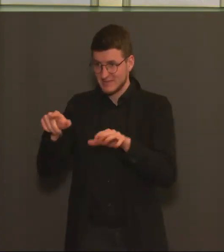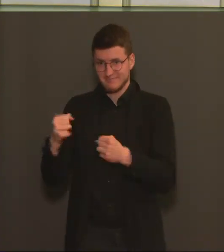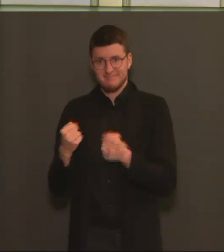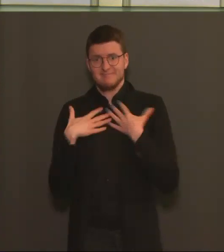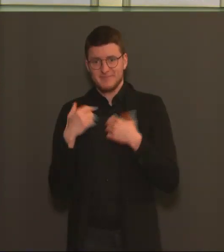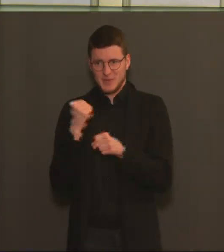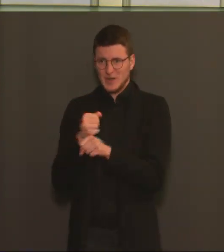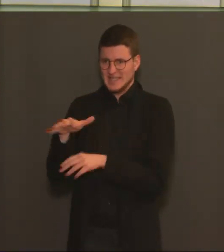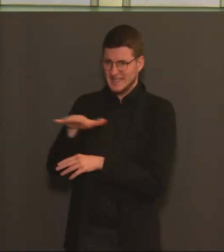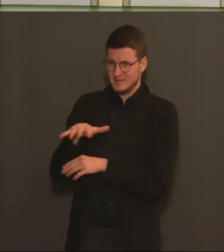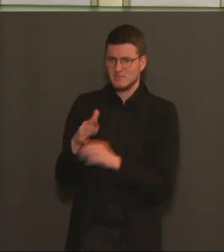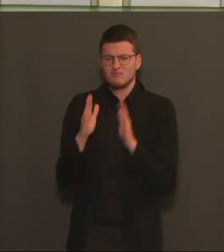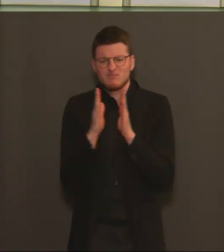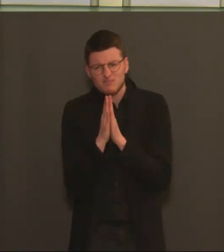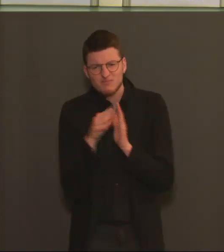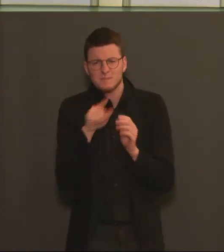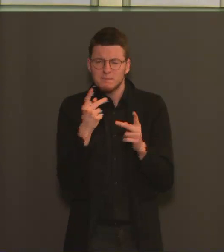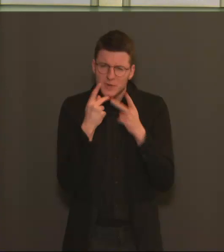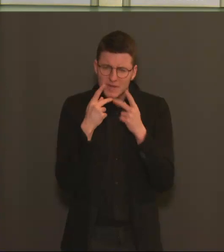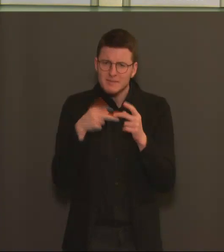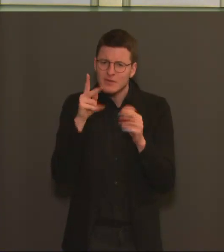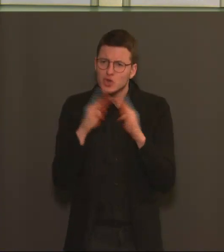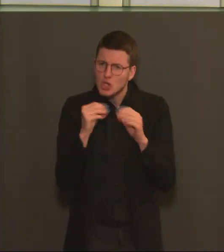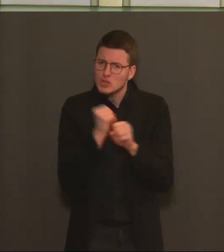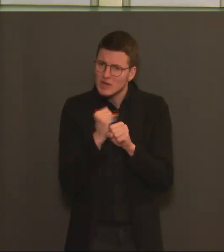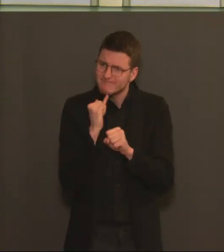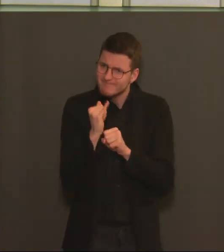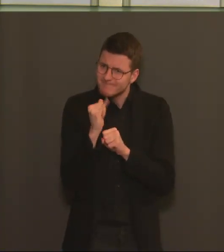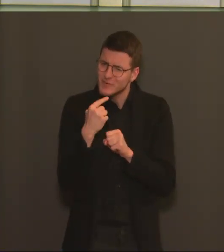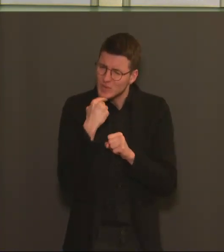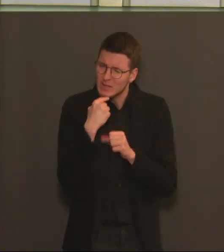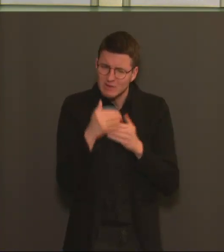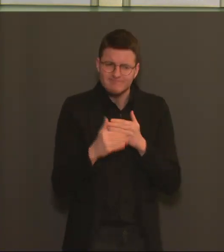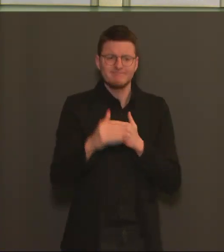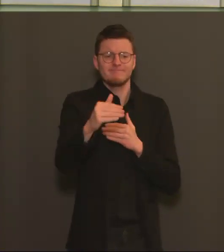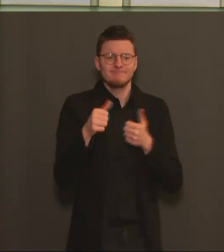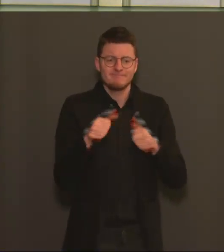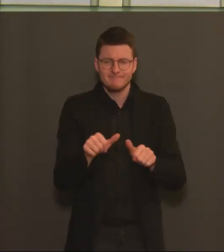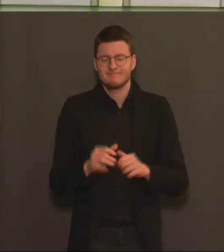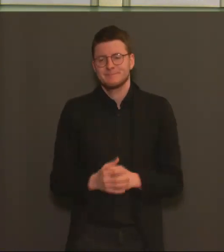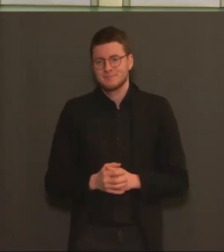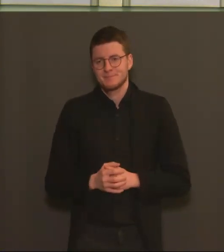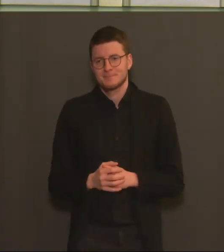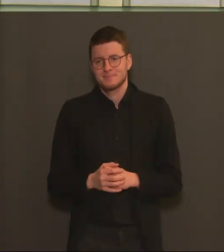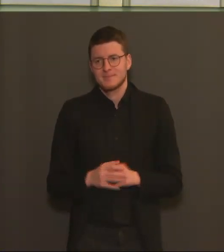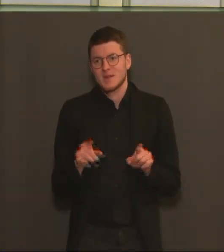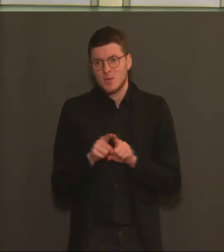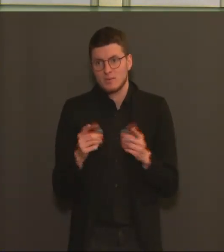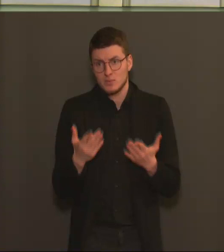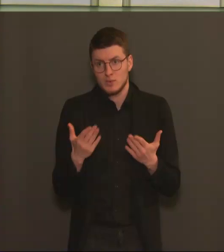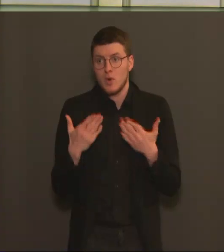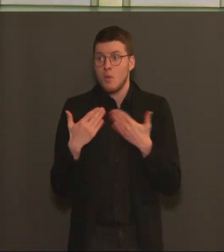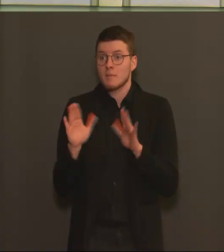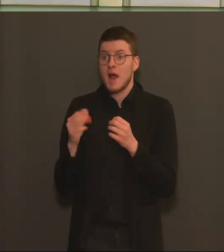te blijven inzetten op thuiswerk de komende weken. Dit zorgt ook voor minder drukte op het openbaar vervoer.